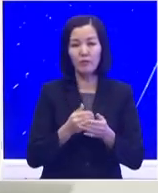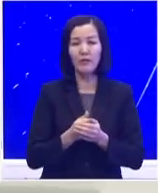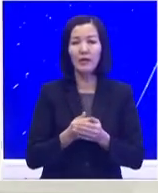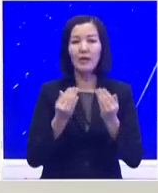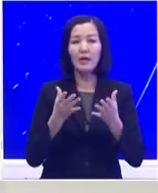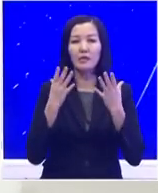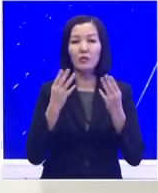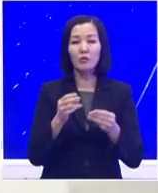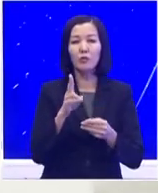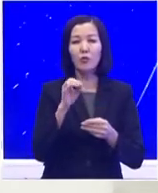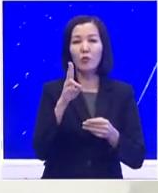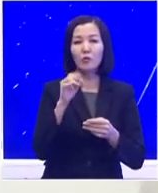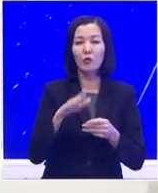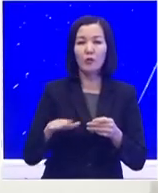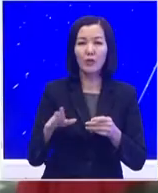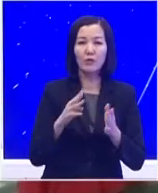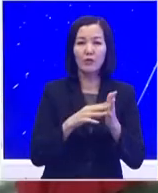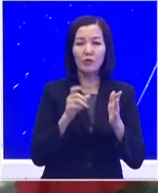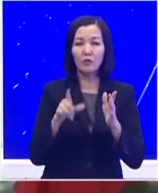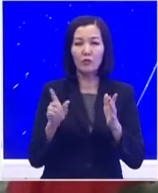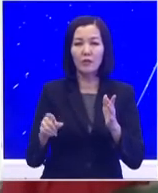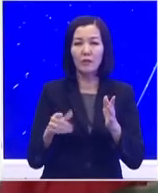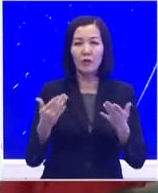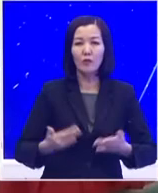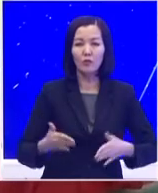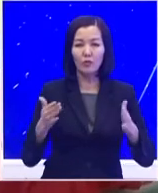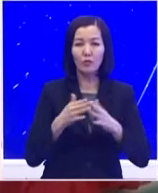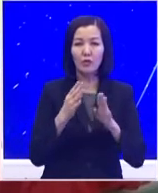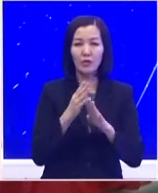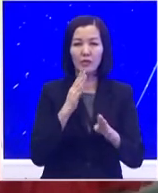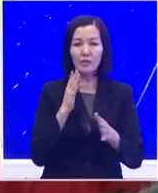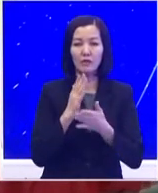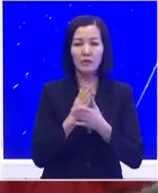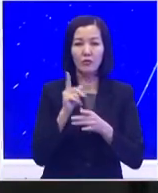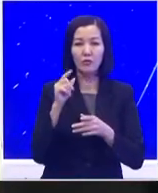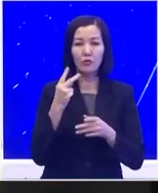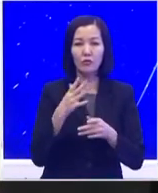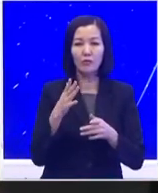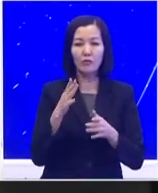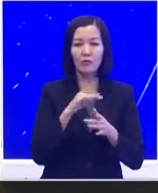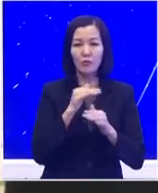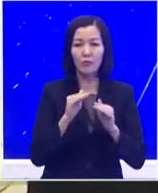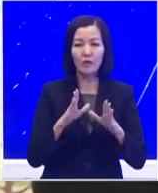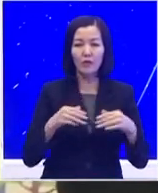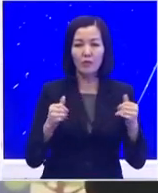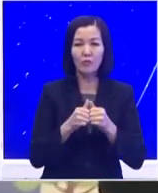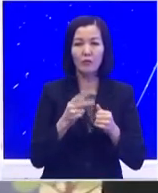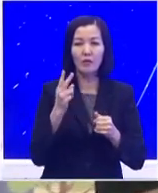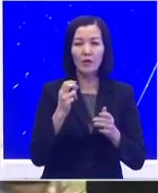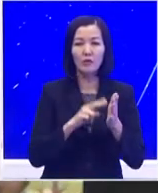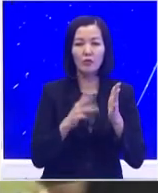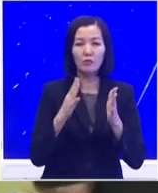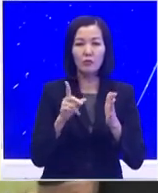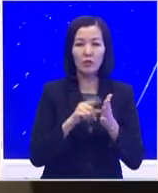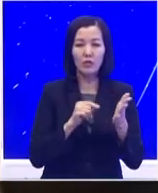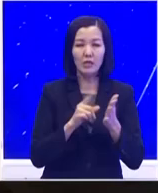уақытта Көксу ауданы бойынша 800-ден астам азамат тұрғын үй кезегіне тіркелген. Олардың 125-і көпбалалы жанұя, 274-і